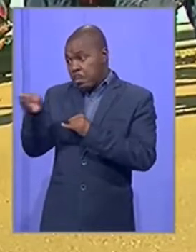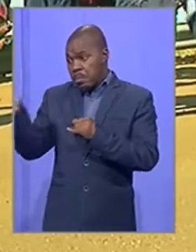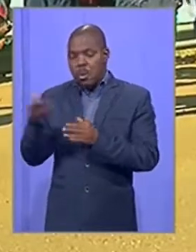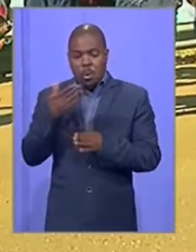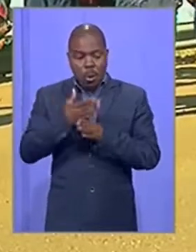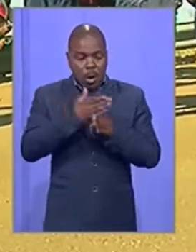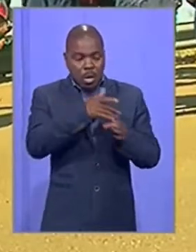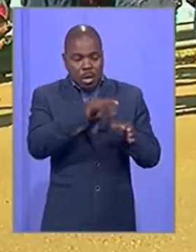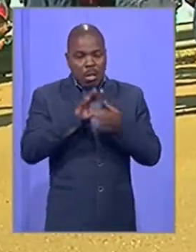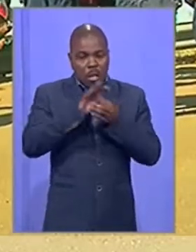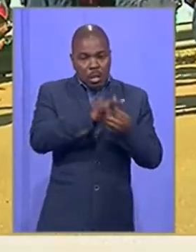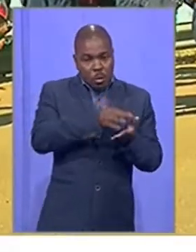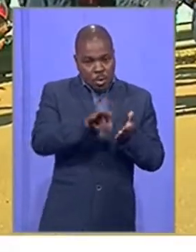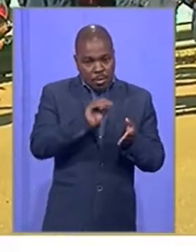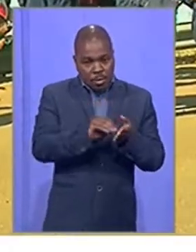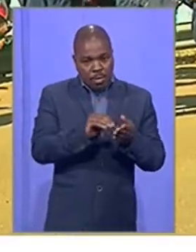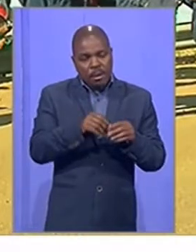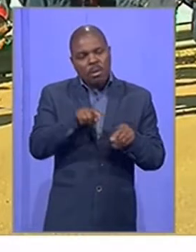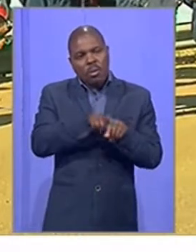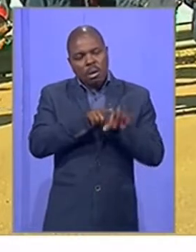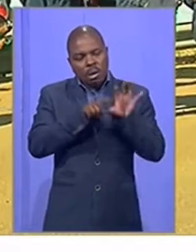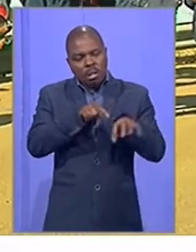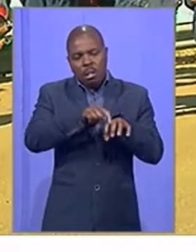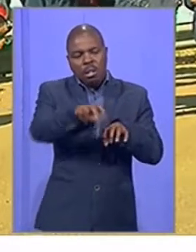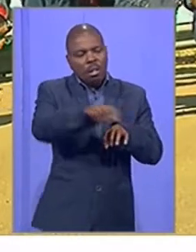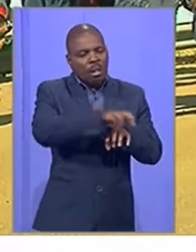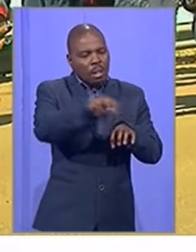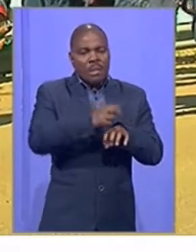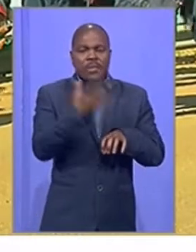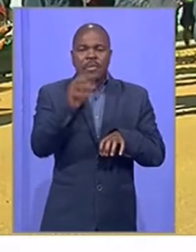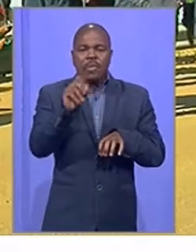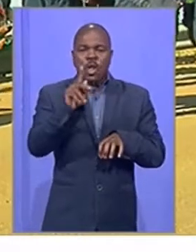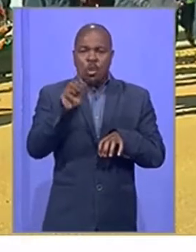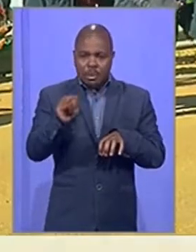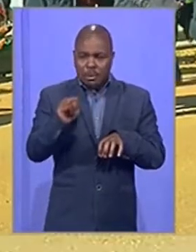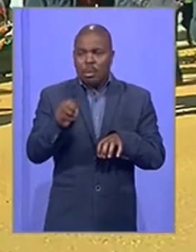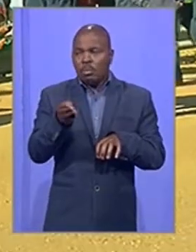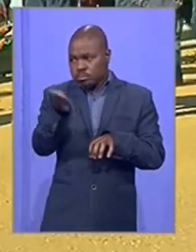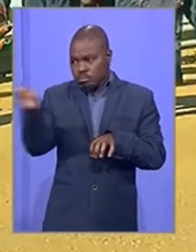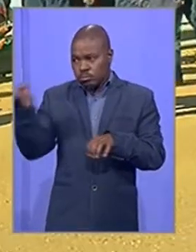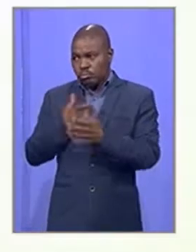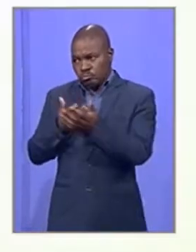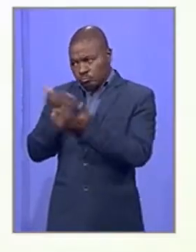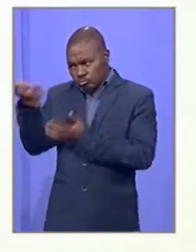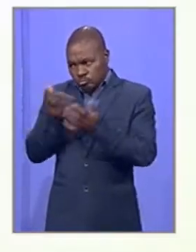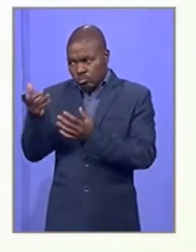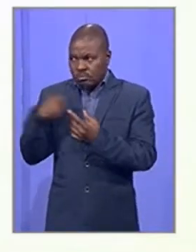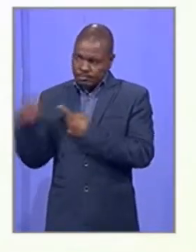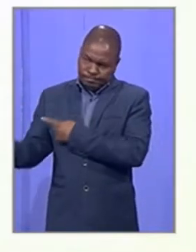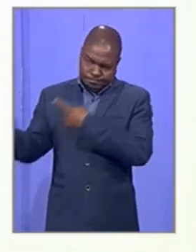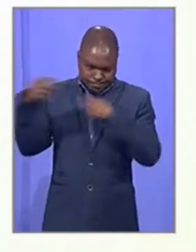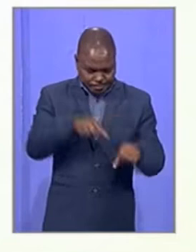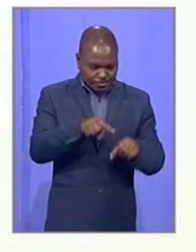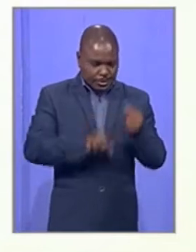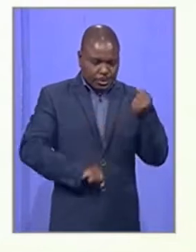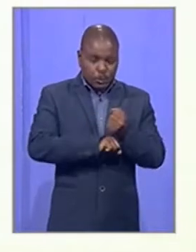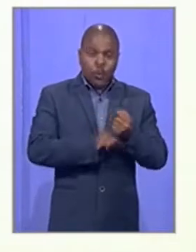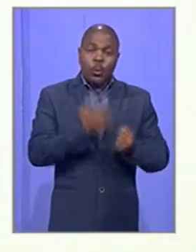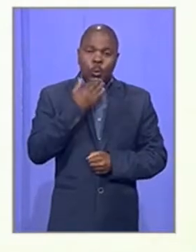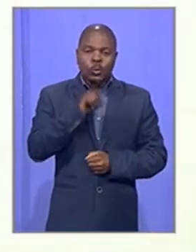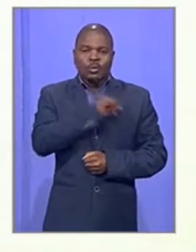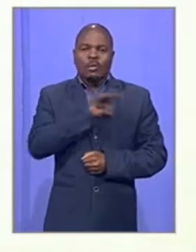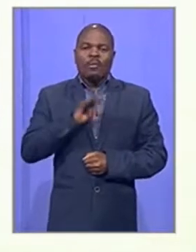benefita go ya ka 50 kilometers radius ya di-mile. So then re tlile mo ke re tlile go stopa production le go supporta babereki gore